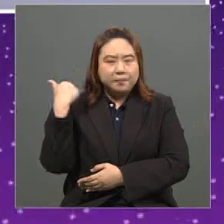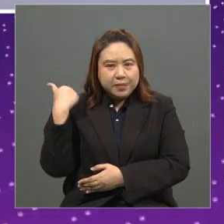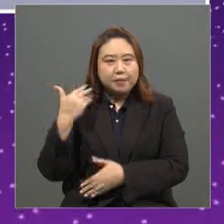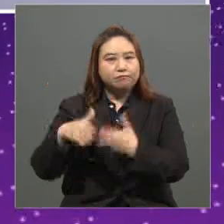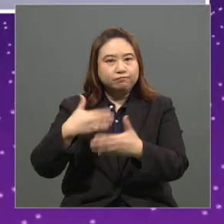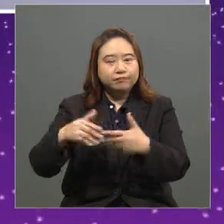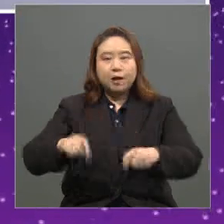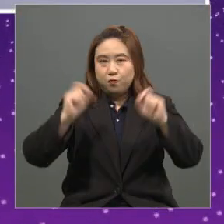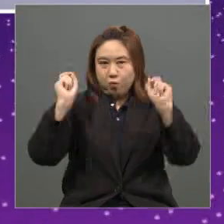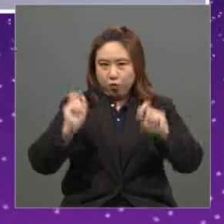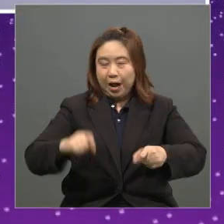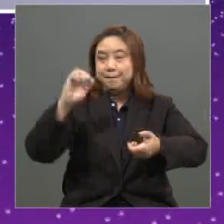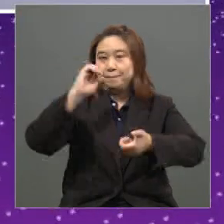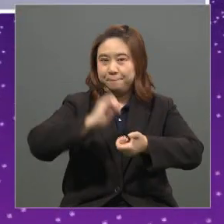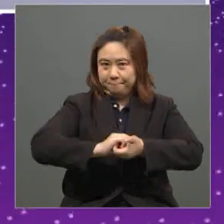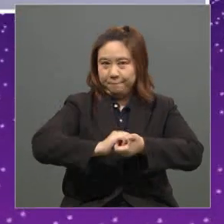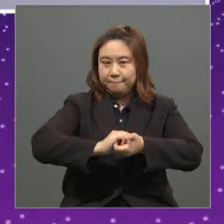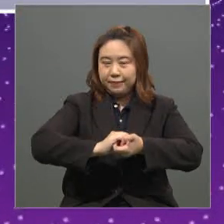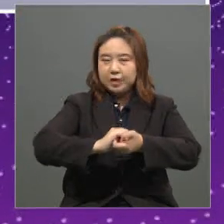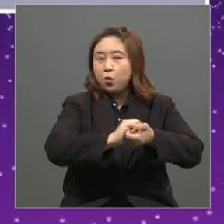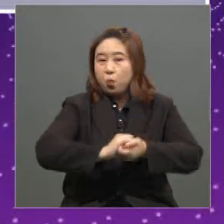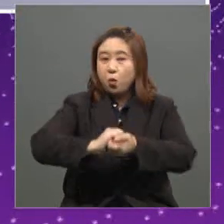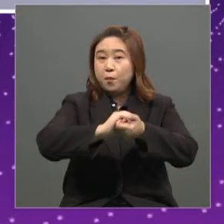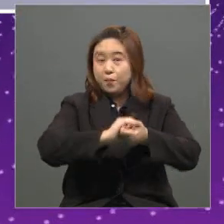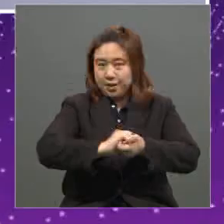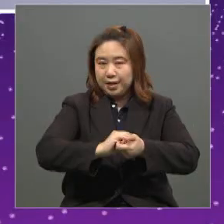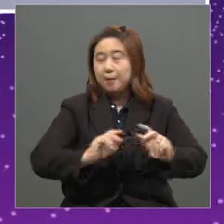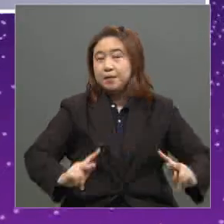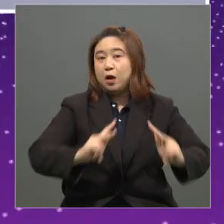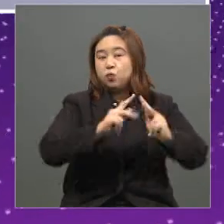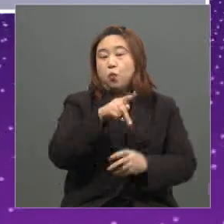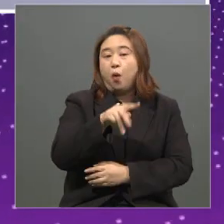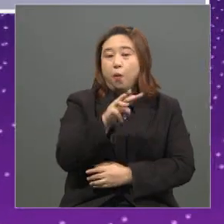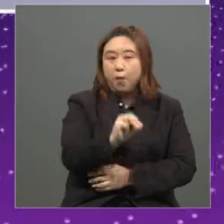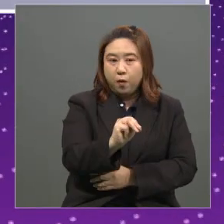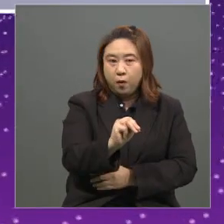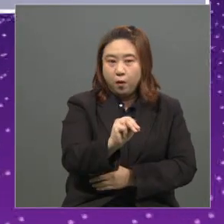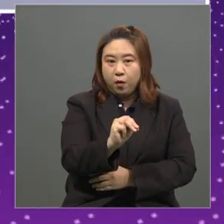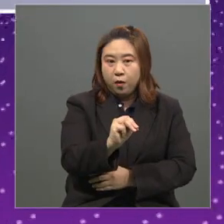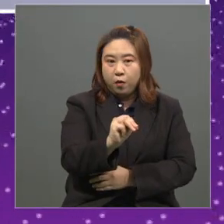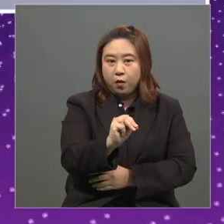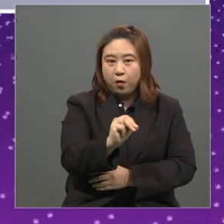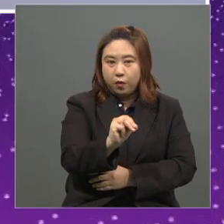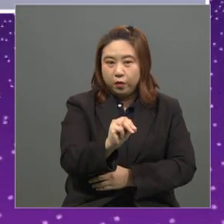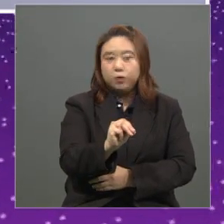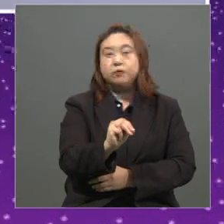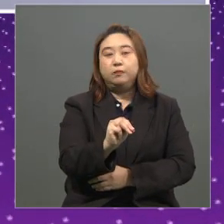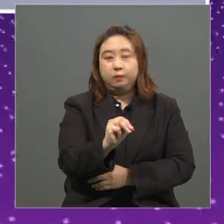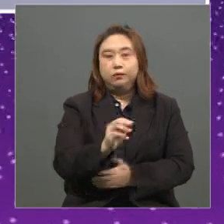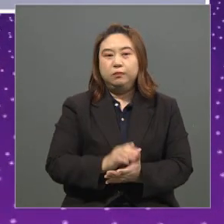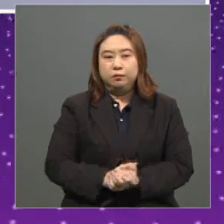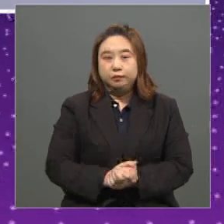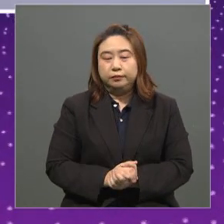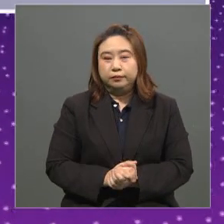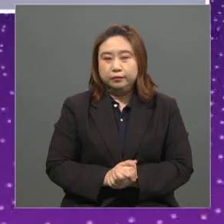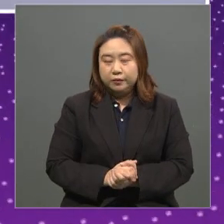ในการลงนามบันทึกข้อตกลงความร่วมมือกับทางกระทรวงพมครับก็คือกระทรวงการพัฒนาสังคมและความมั่นคง